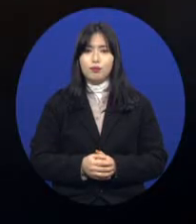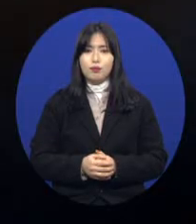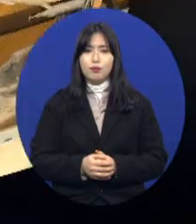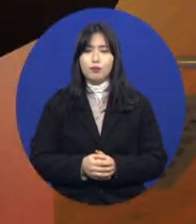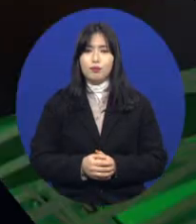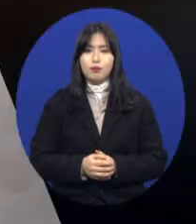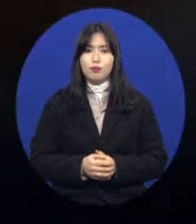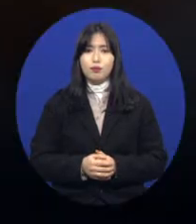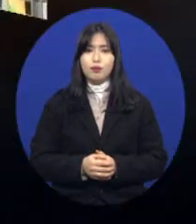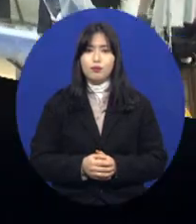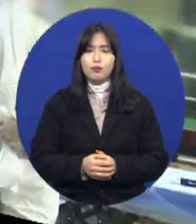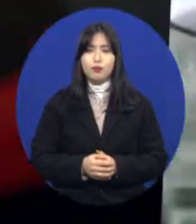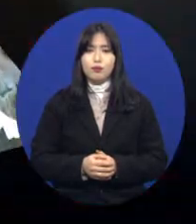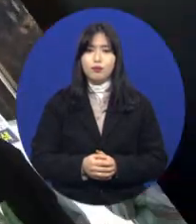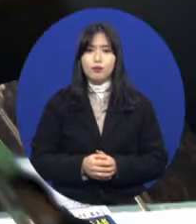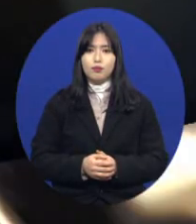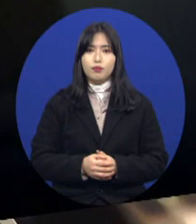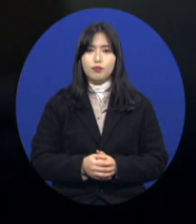으